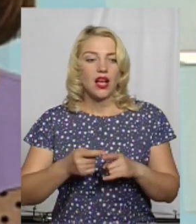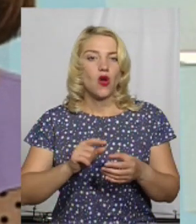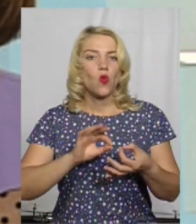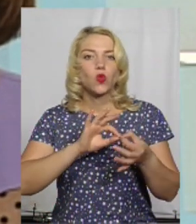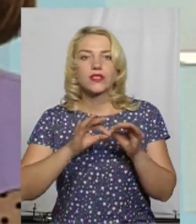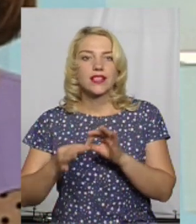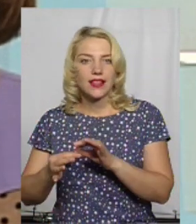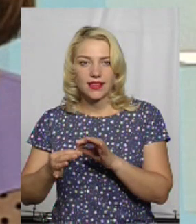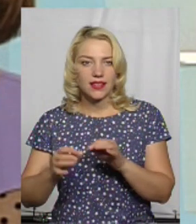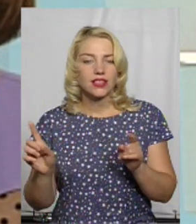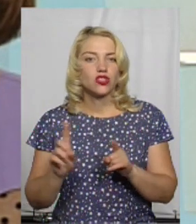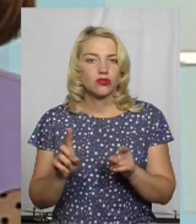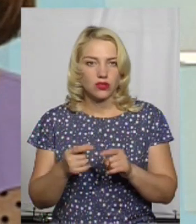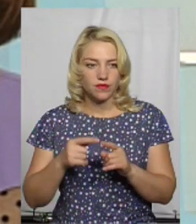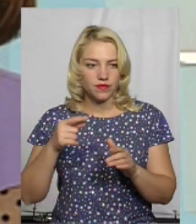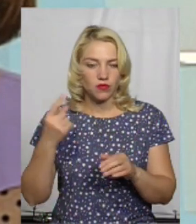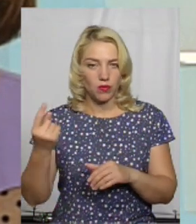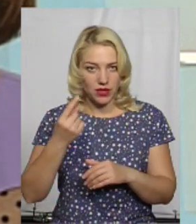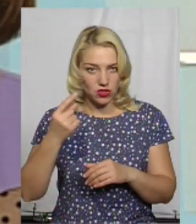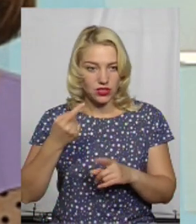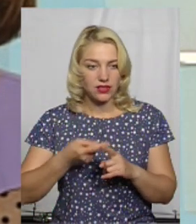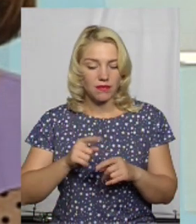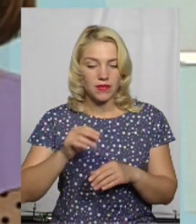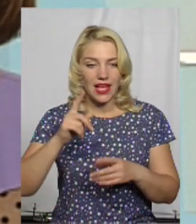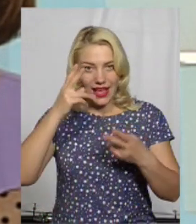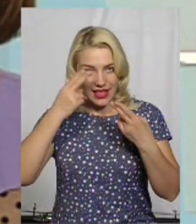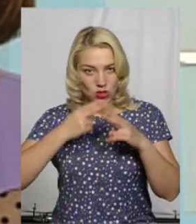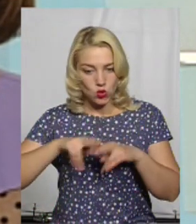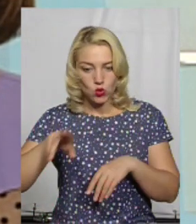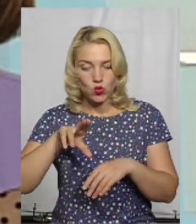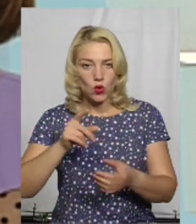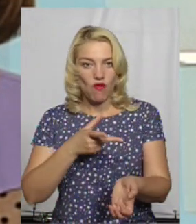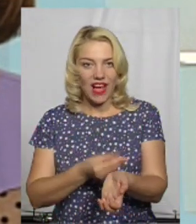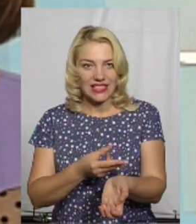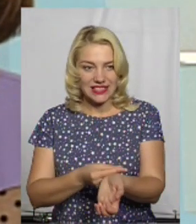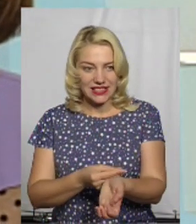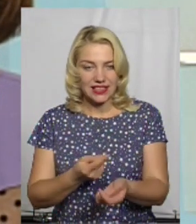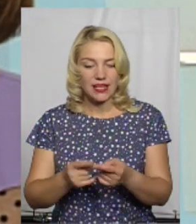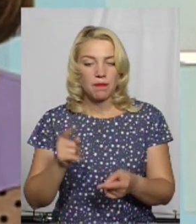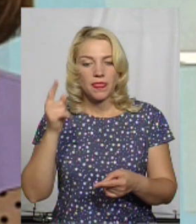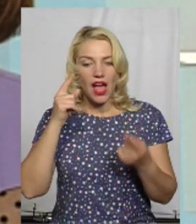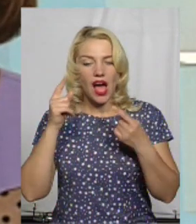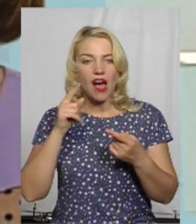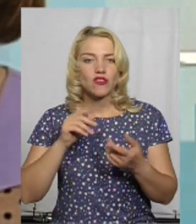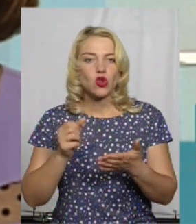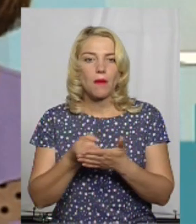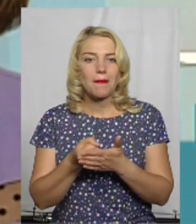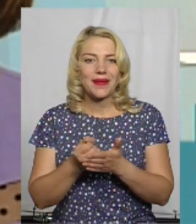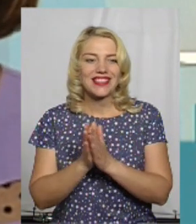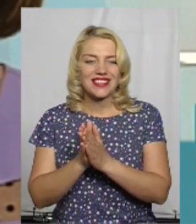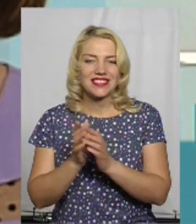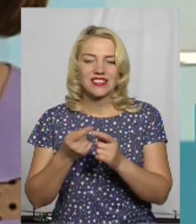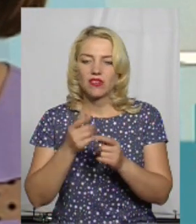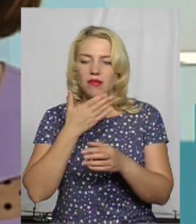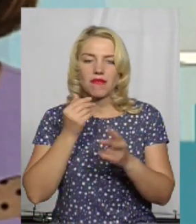що воно і в інструкції до вакцини. Знову ж, автор петиції говорив, що це ніде